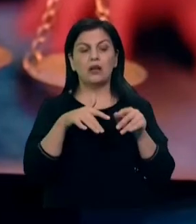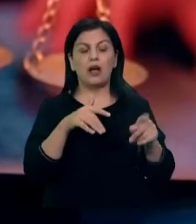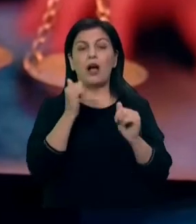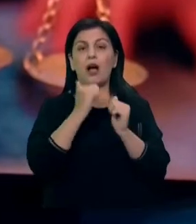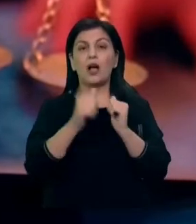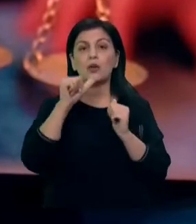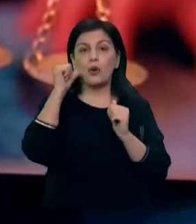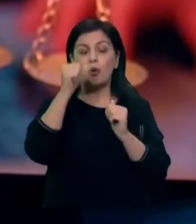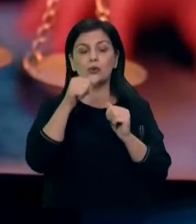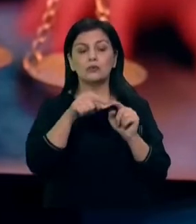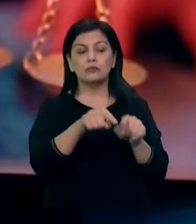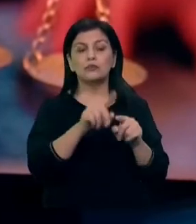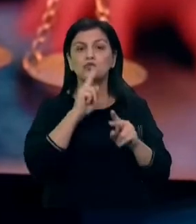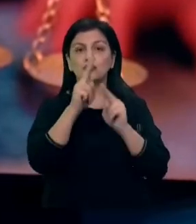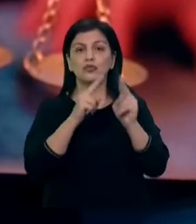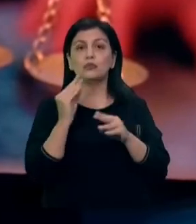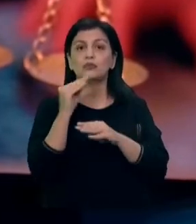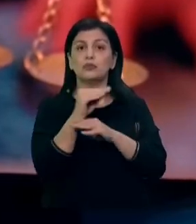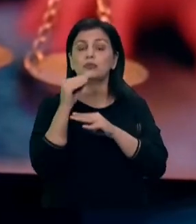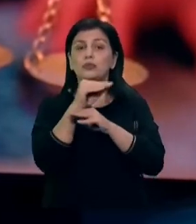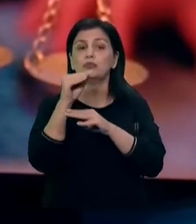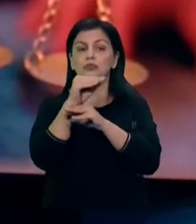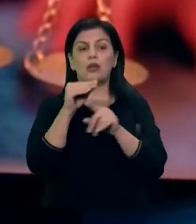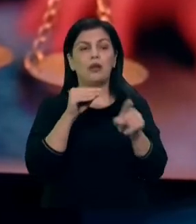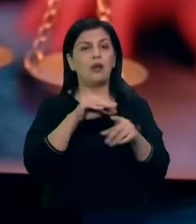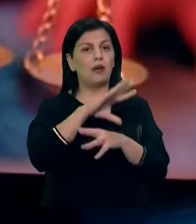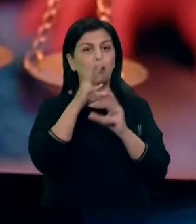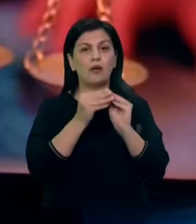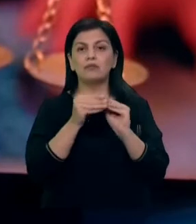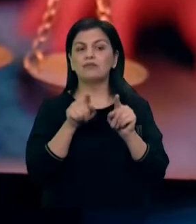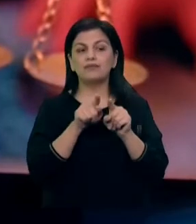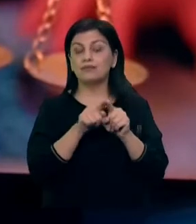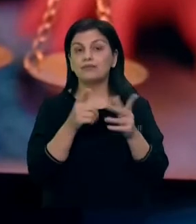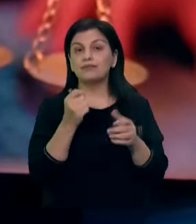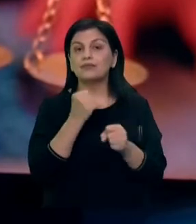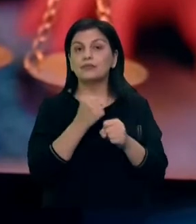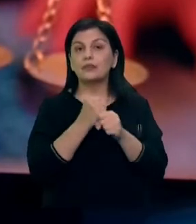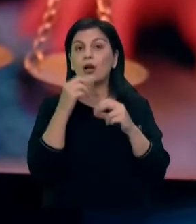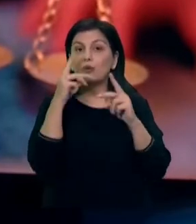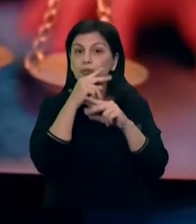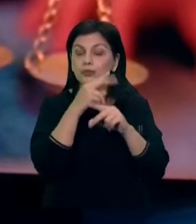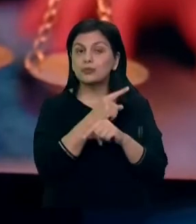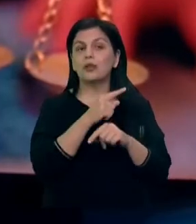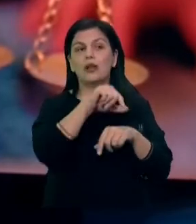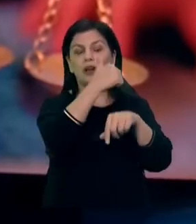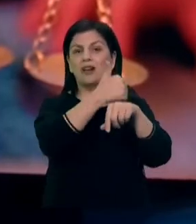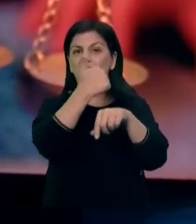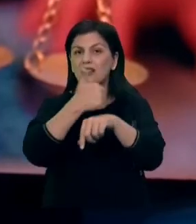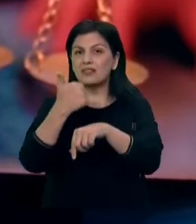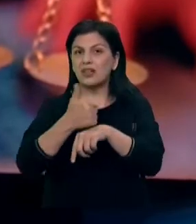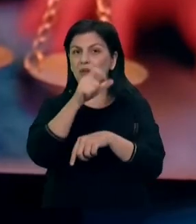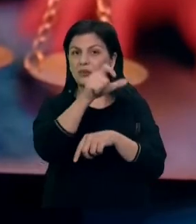yaxşı bir mənzərədən xəbər vermədiyini deyən parlamentarilər yerli icra orqanlarının başında duran vəzifəli şəxsləri